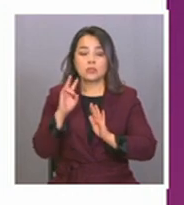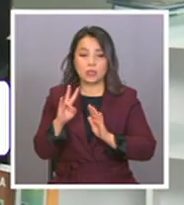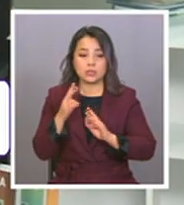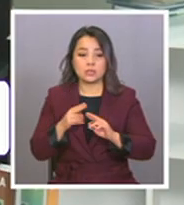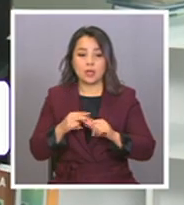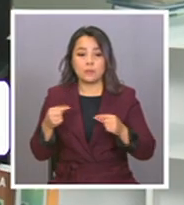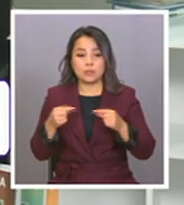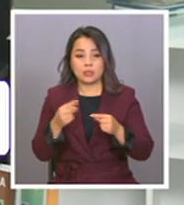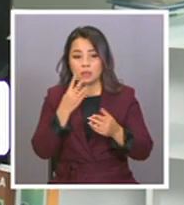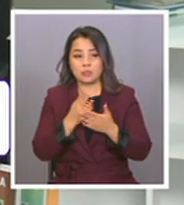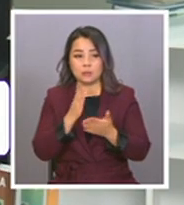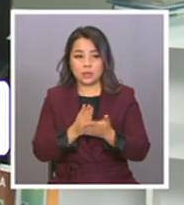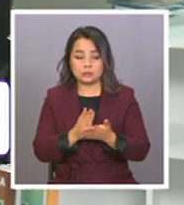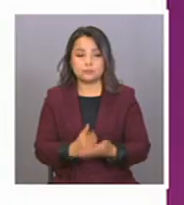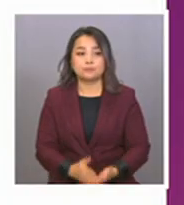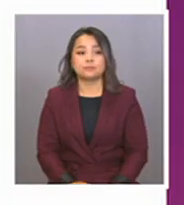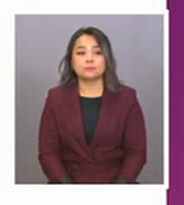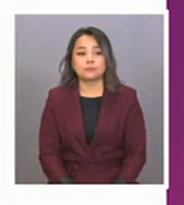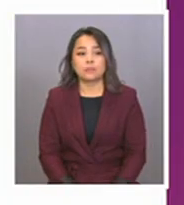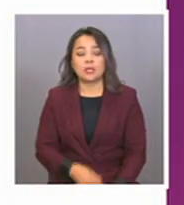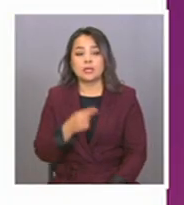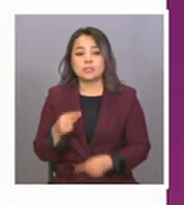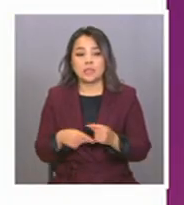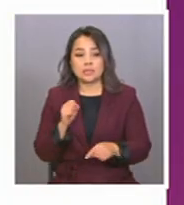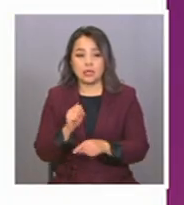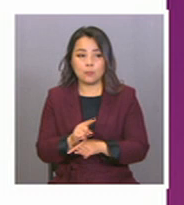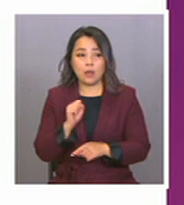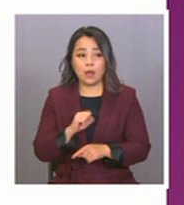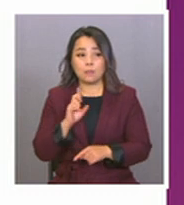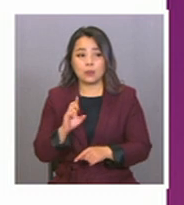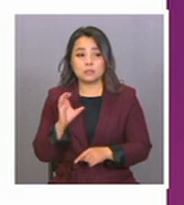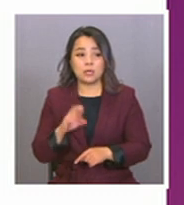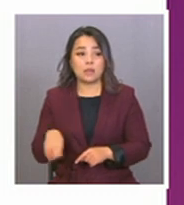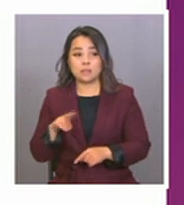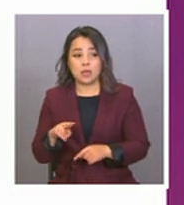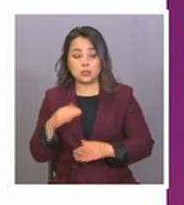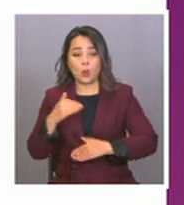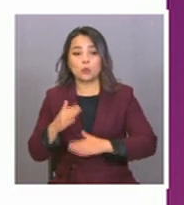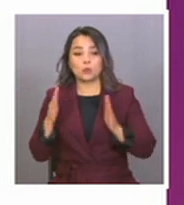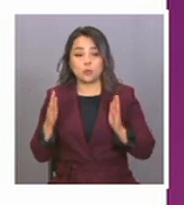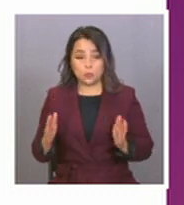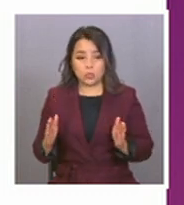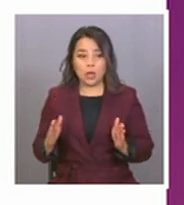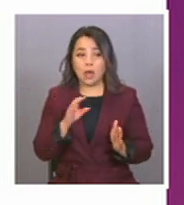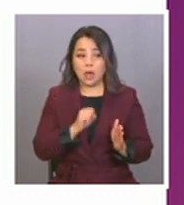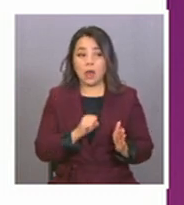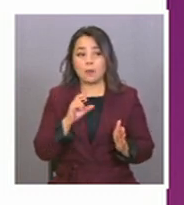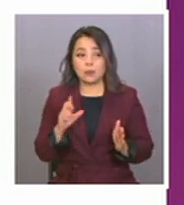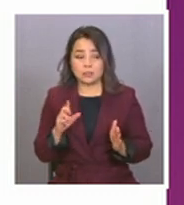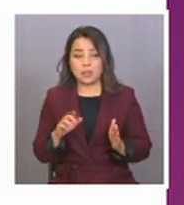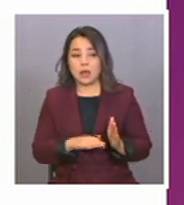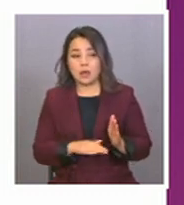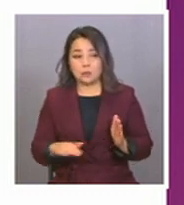тұр. Келесі тапсырма, балалар, бізде. А, Б, С, Д тік төрт бұрышында. А, Б қабырғасы